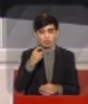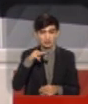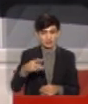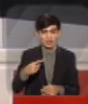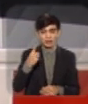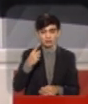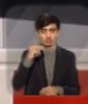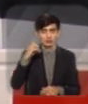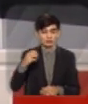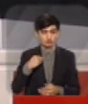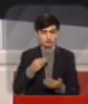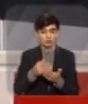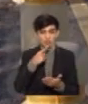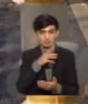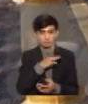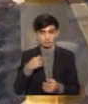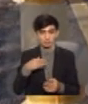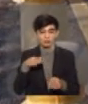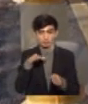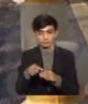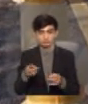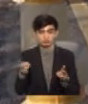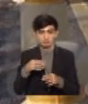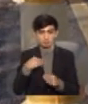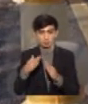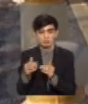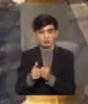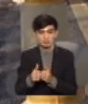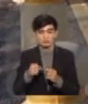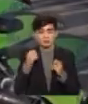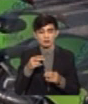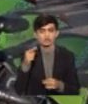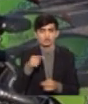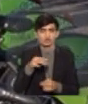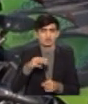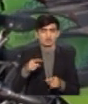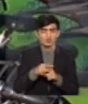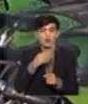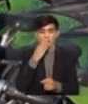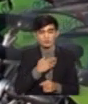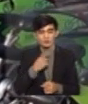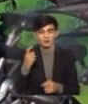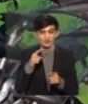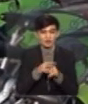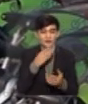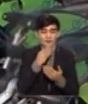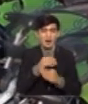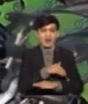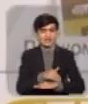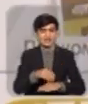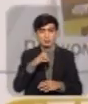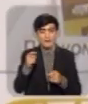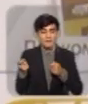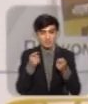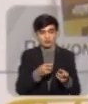дорого. Тогда было решено ввести для них специальные абонементы стоимостью в 1000 тенге. Для этого автолюбители должны были предоставить адресные справки.